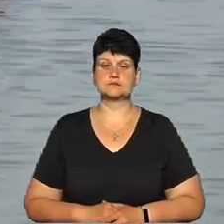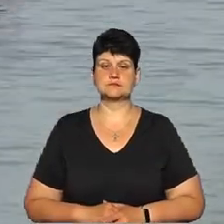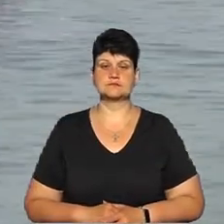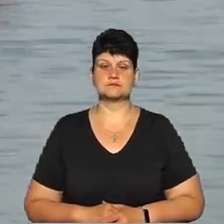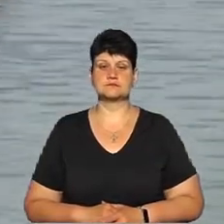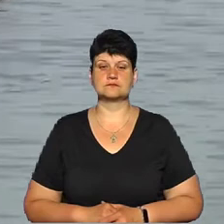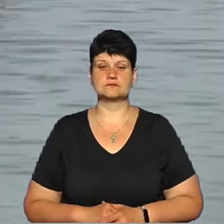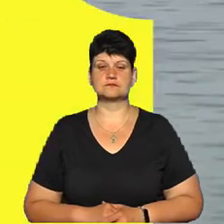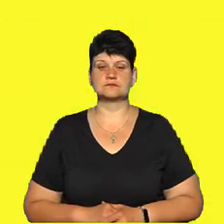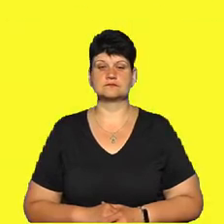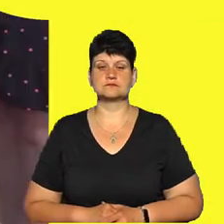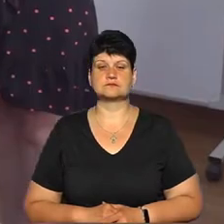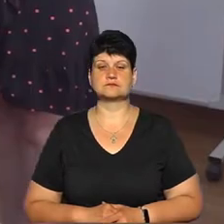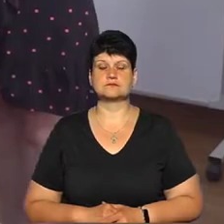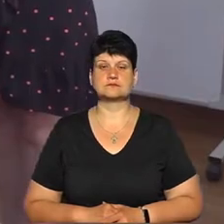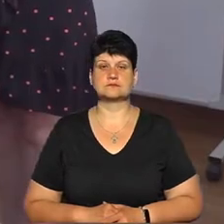Тернопільщина.